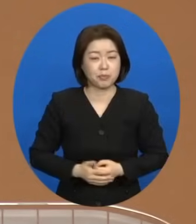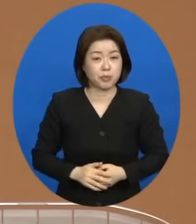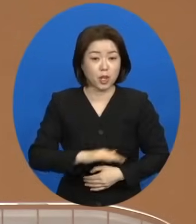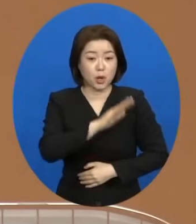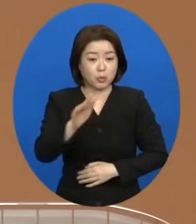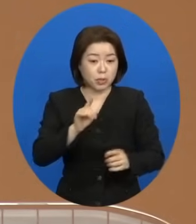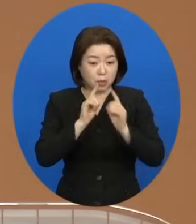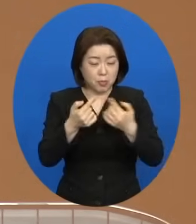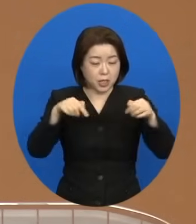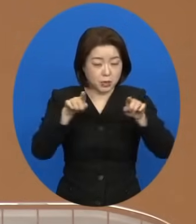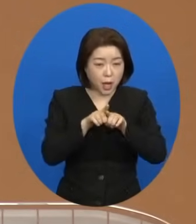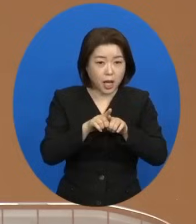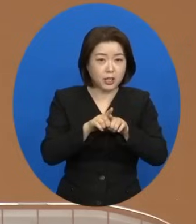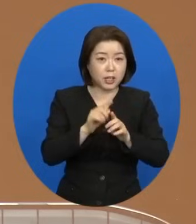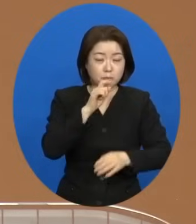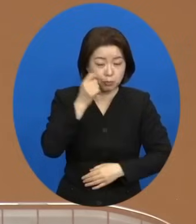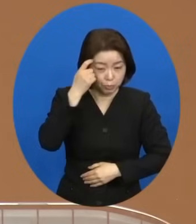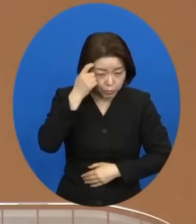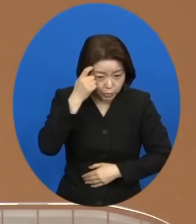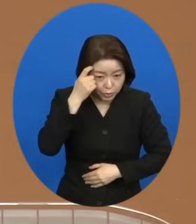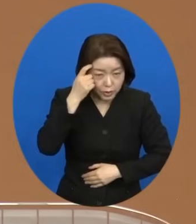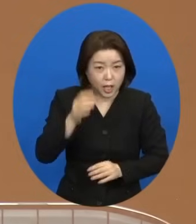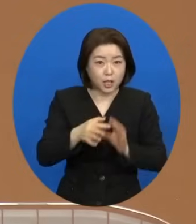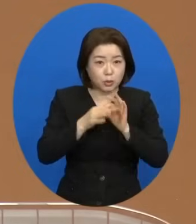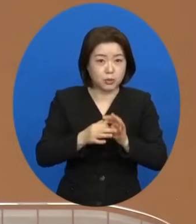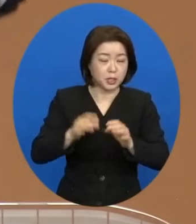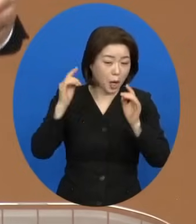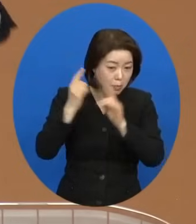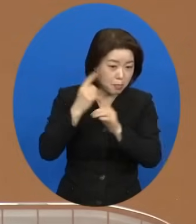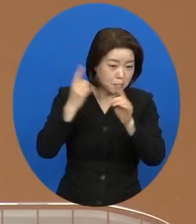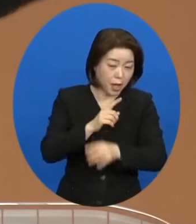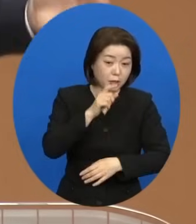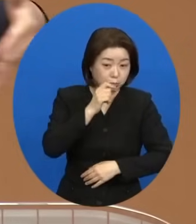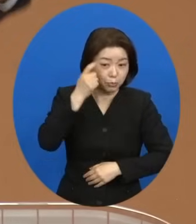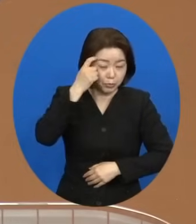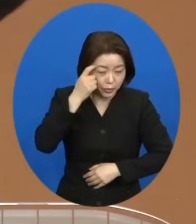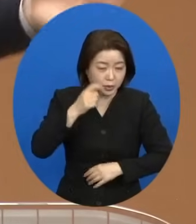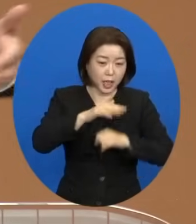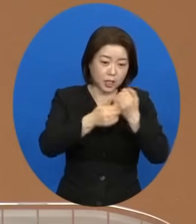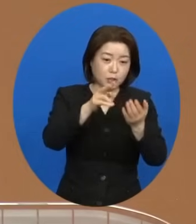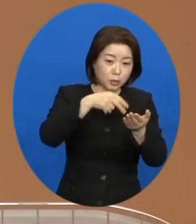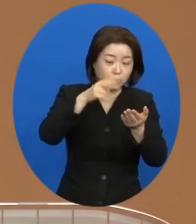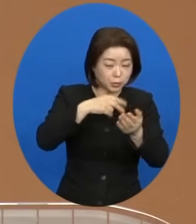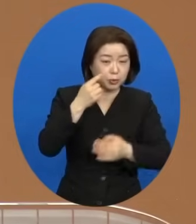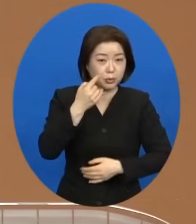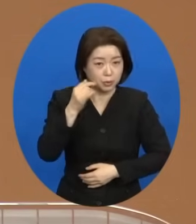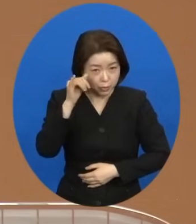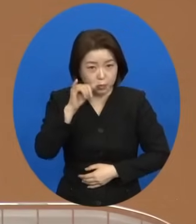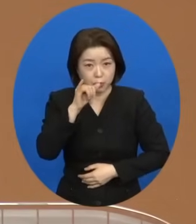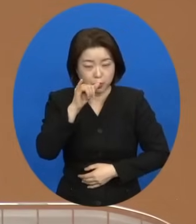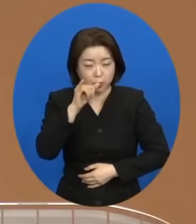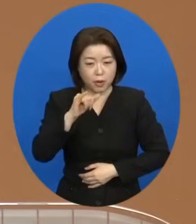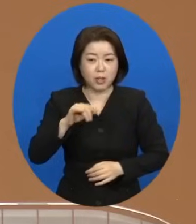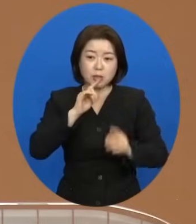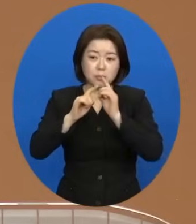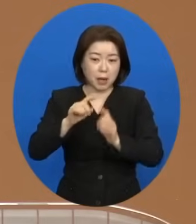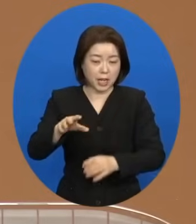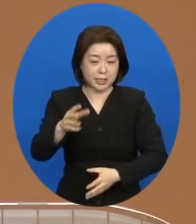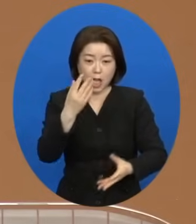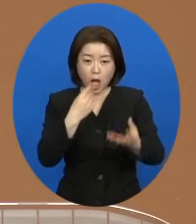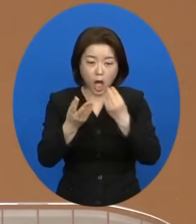말씀 함께 묵상을 통해서 매일 묵상을 하면서 통독하면서 그 말씀을 우리가 듣잖아요